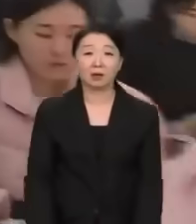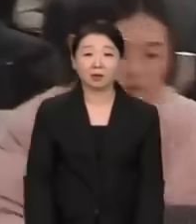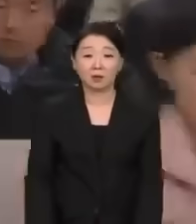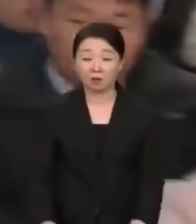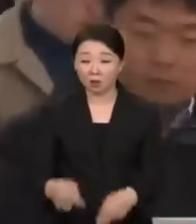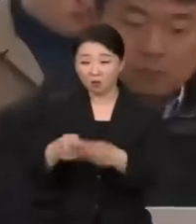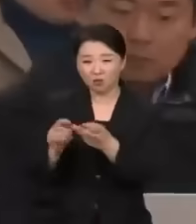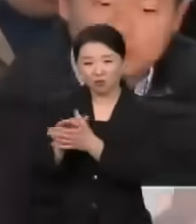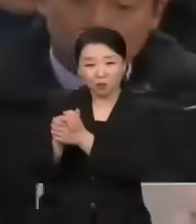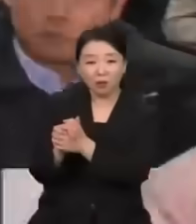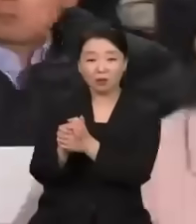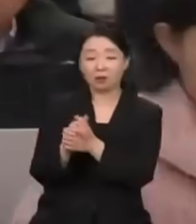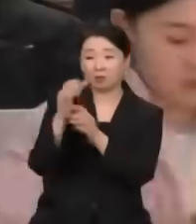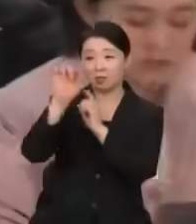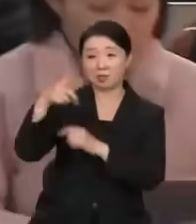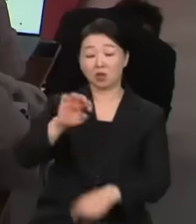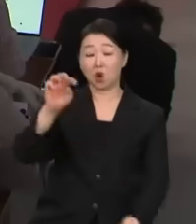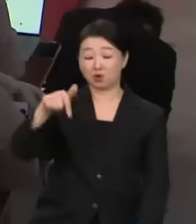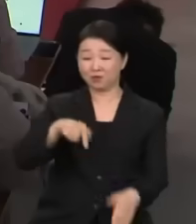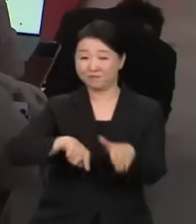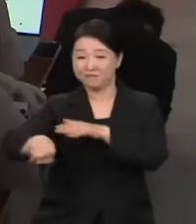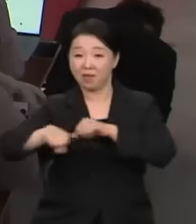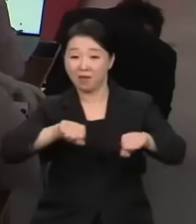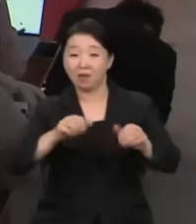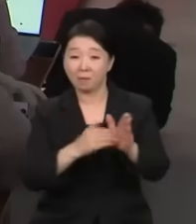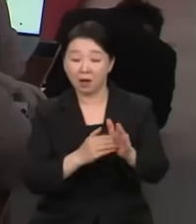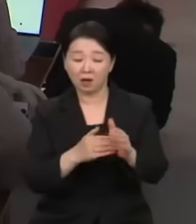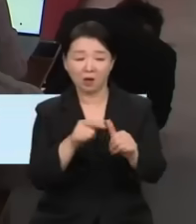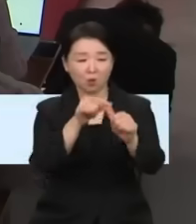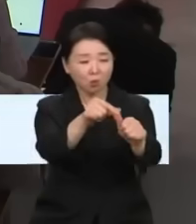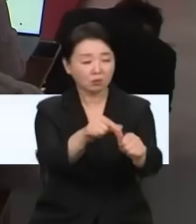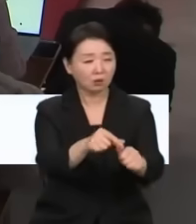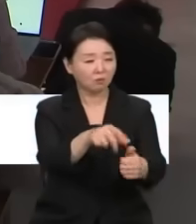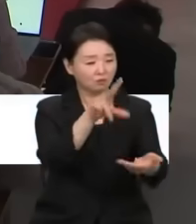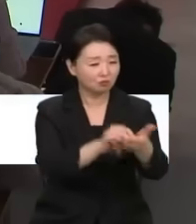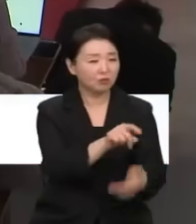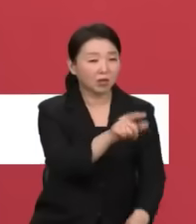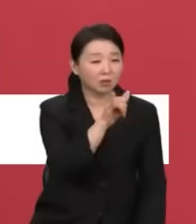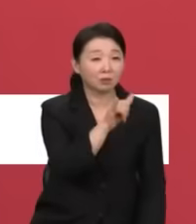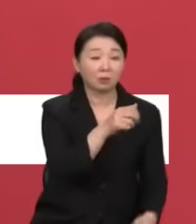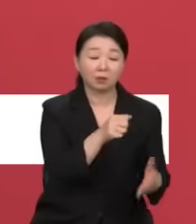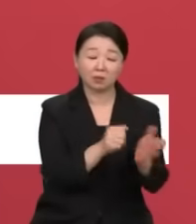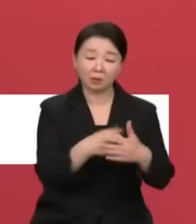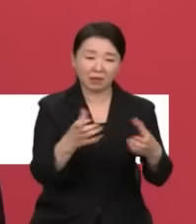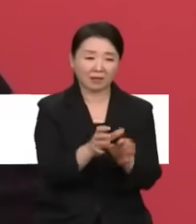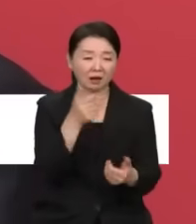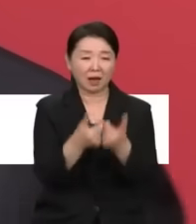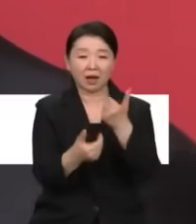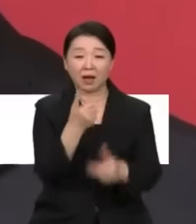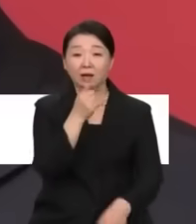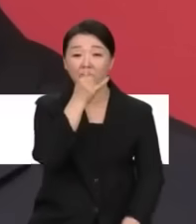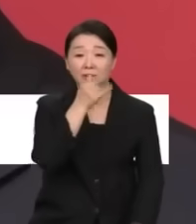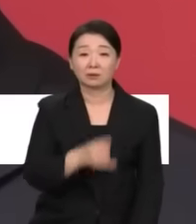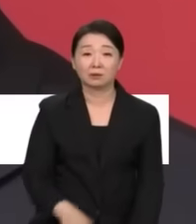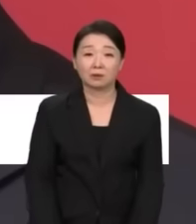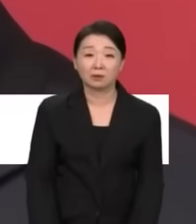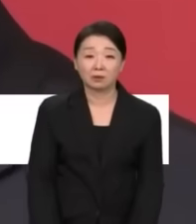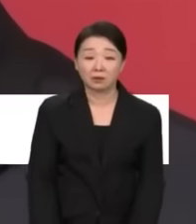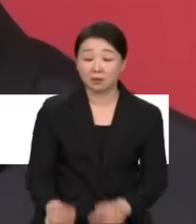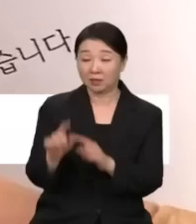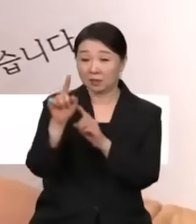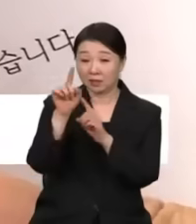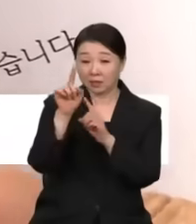친윤계 핵심인 이철규 의원이 나서 공천 과정을 문제 삼으며 당정 갈등으로 비화됐습니다. 이